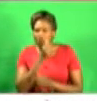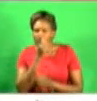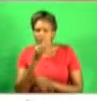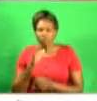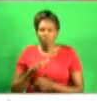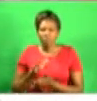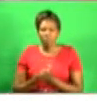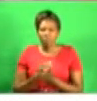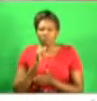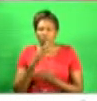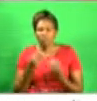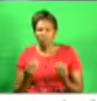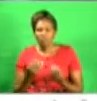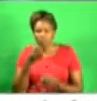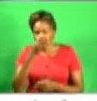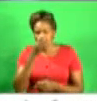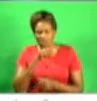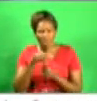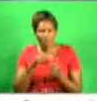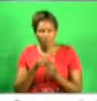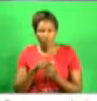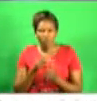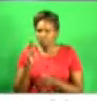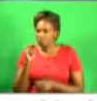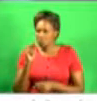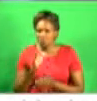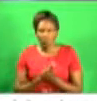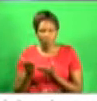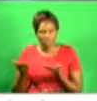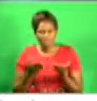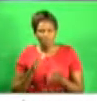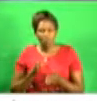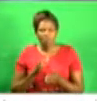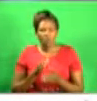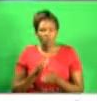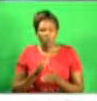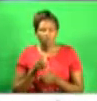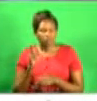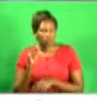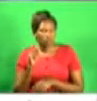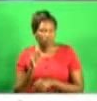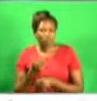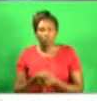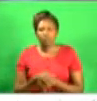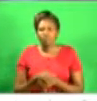women. It is not something to be joked about. It is not something to bring a woman into humiliation